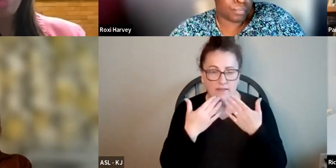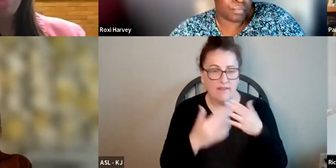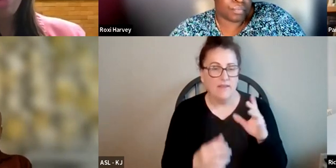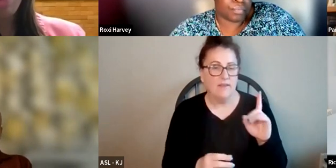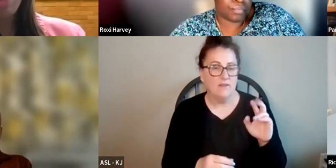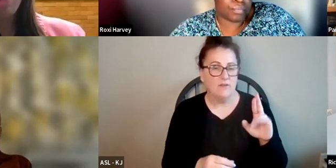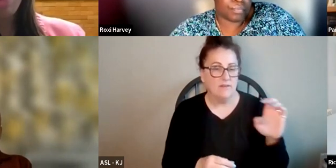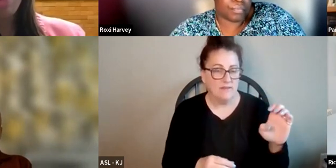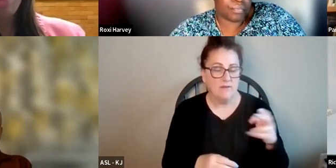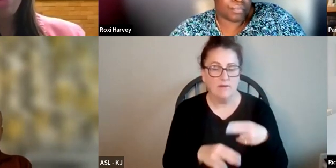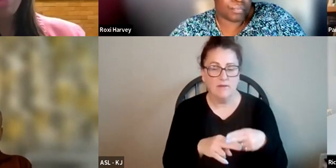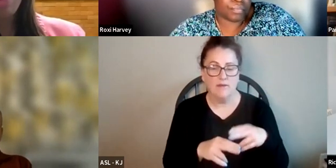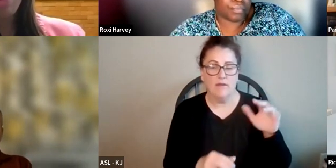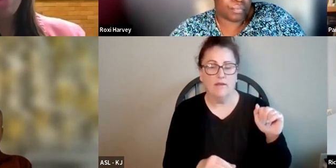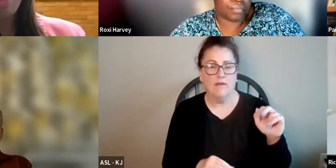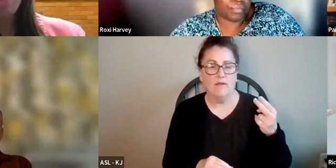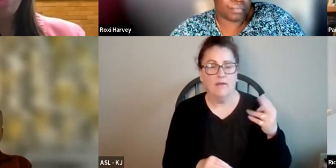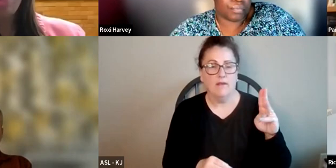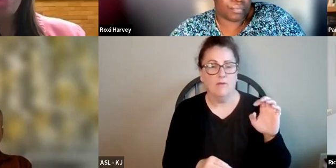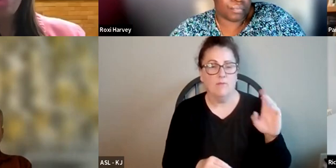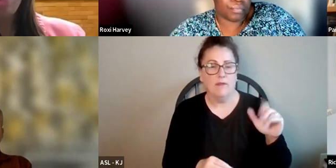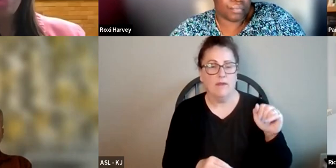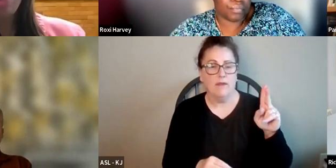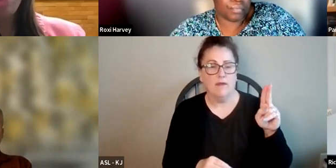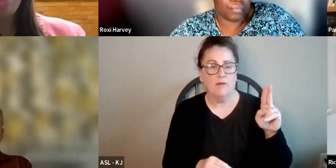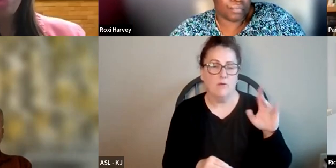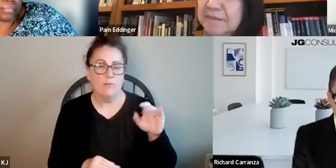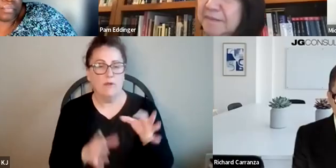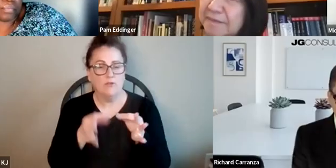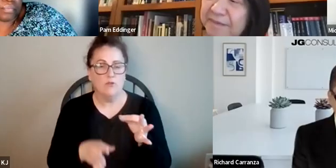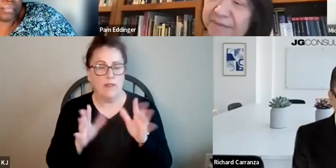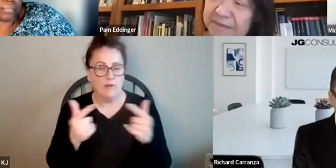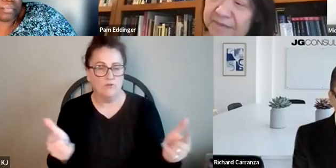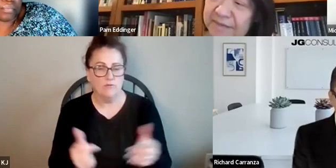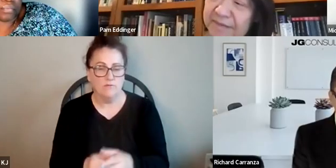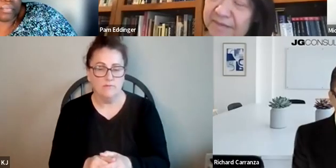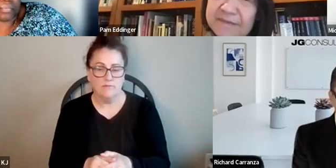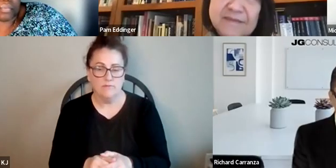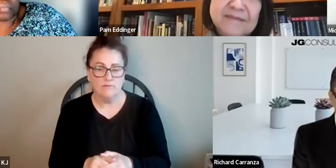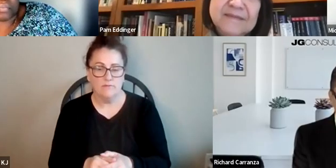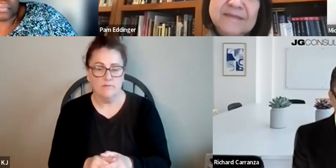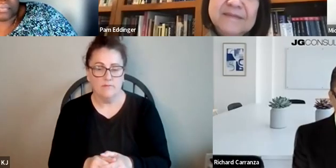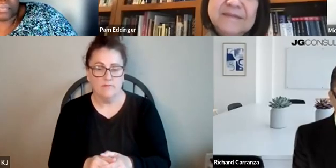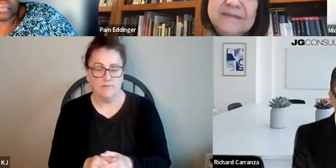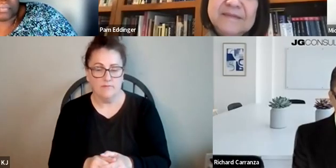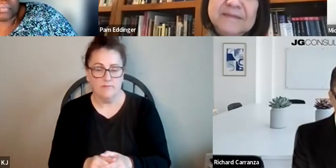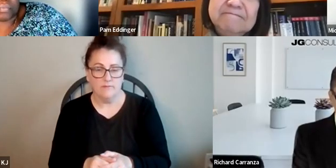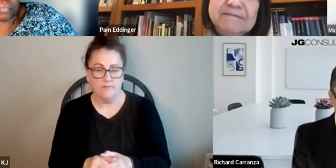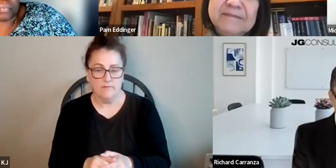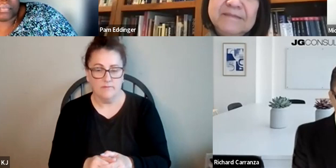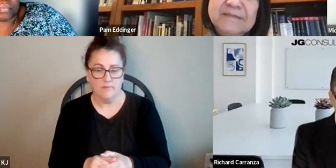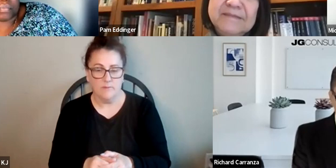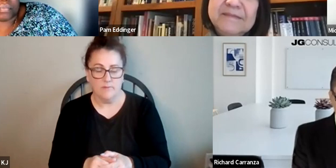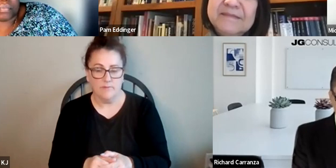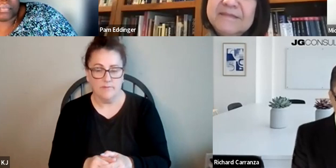Hi, everyone. My name is Ahmed Rubai. I will be your Arabic interpreter today. مرحبا انا اسمي احمد الربيعي انا مترجم اللغه العربيه